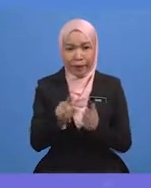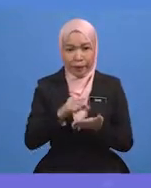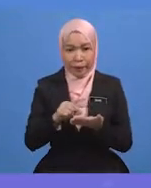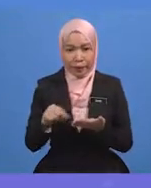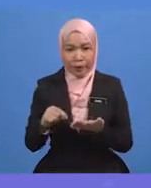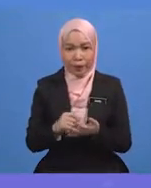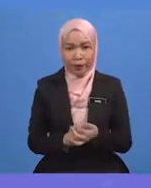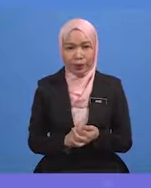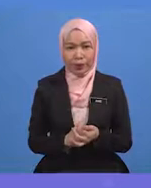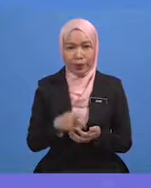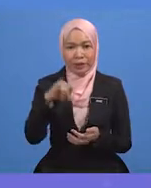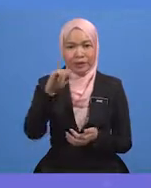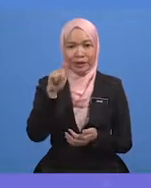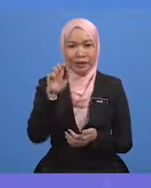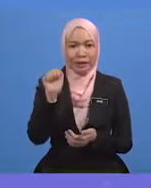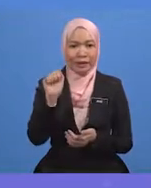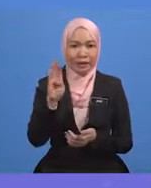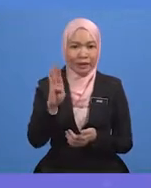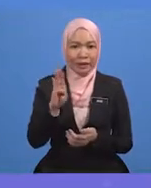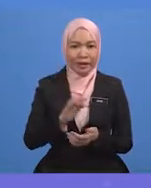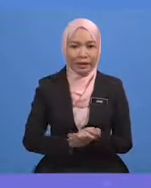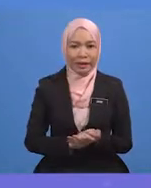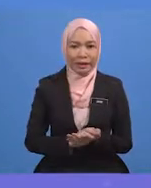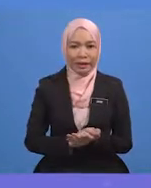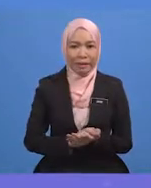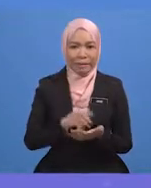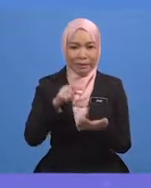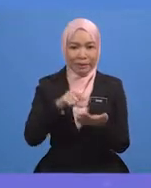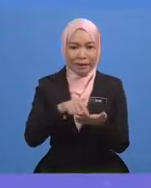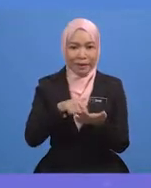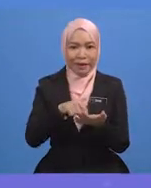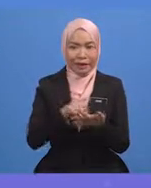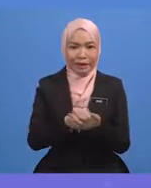tafsir yang sangat tebal dan berjilid-jilid ini?